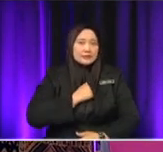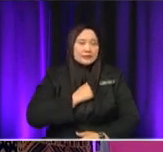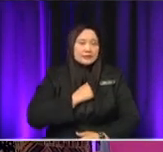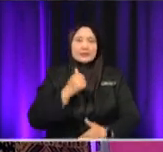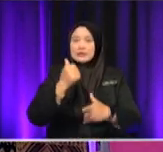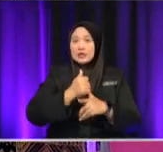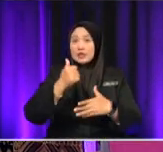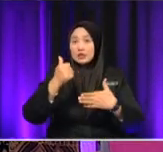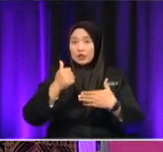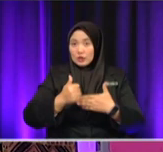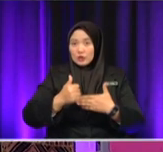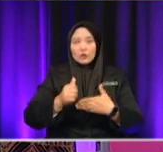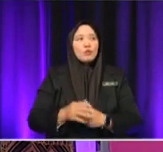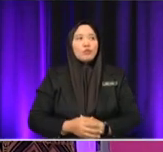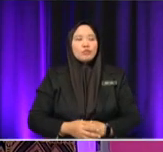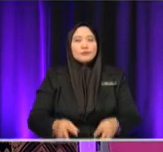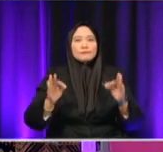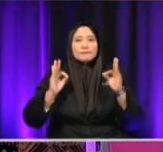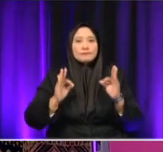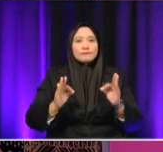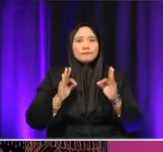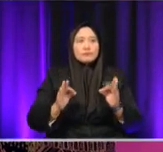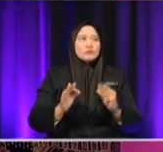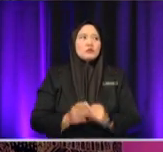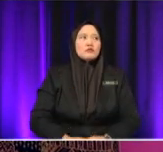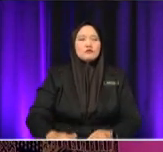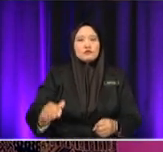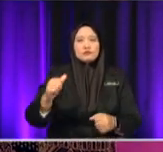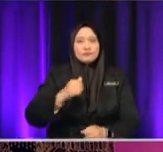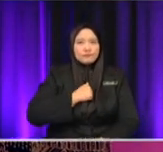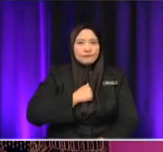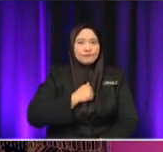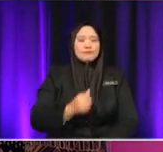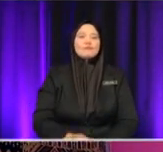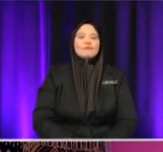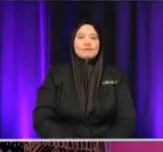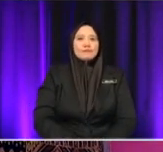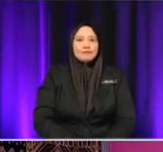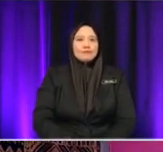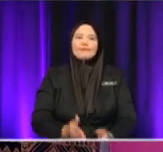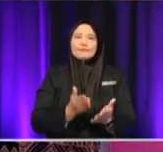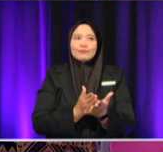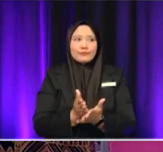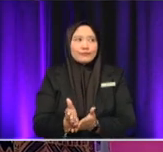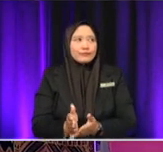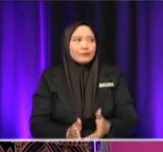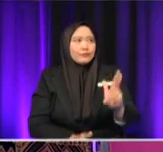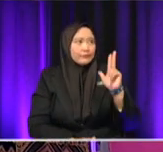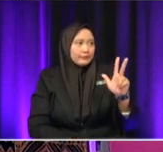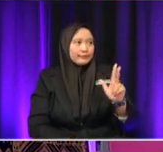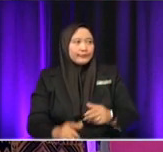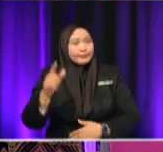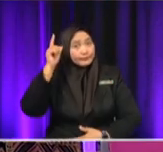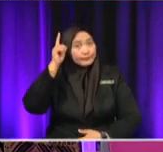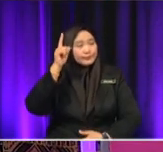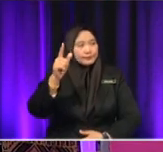mengenali apa Kekuatan kelebihan yang ada pada diri masing-masing kayak seterusnya yang ketiga cara melihat di